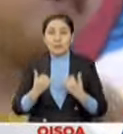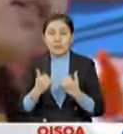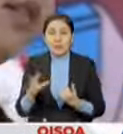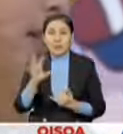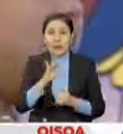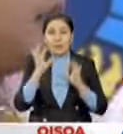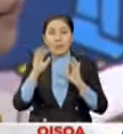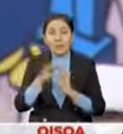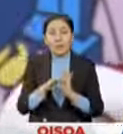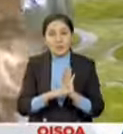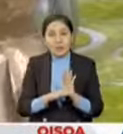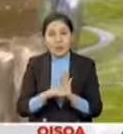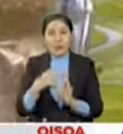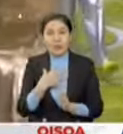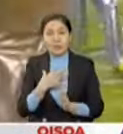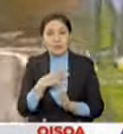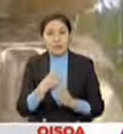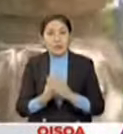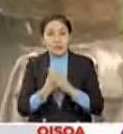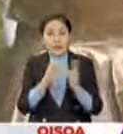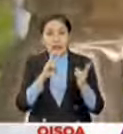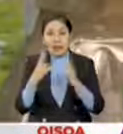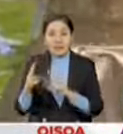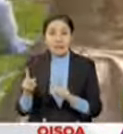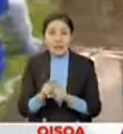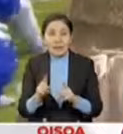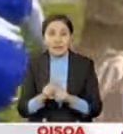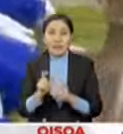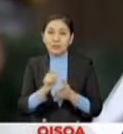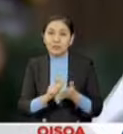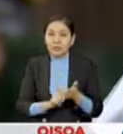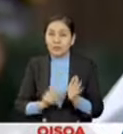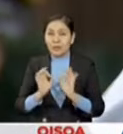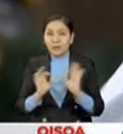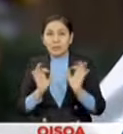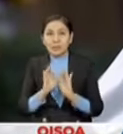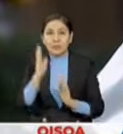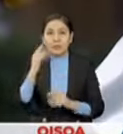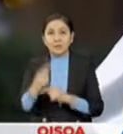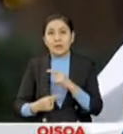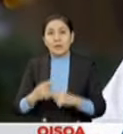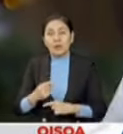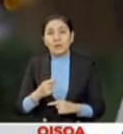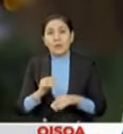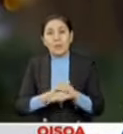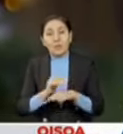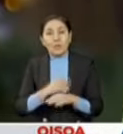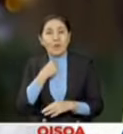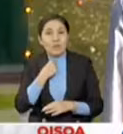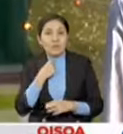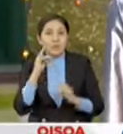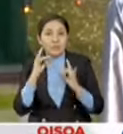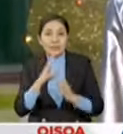milliy urf-odatlarimiz asos qilib olingan raqslar hamda she'rlar ijrosi kelajak avlodning beg'ubor ovozlarida